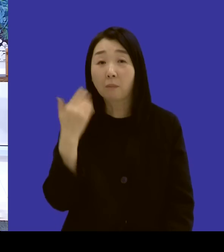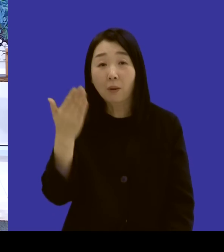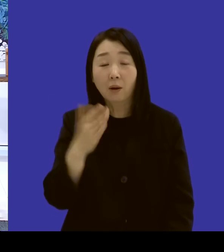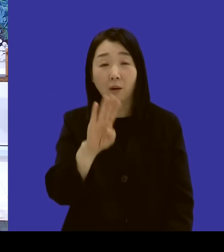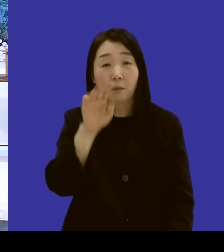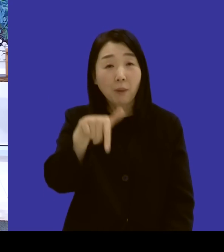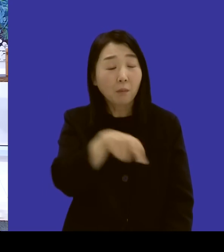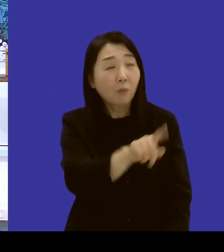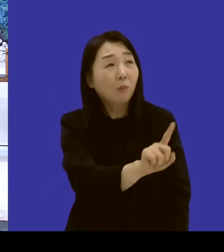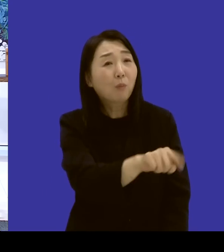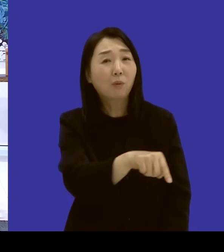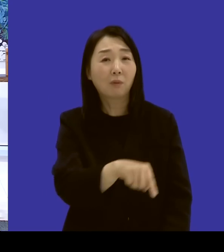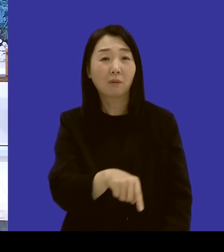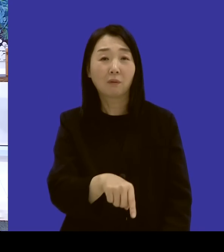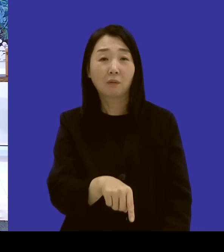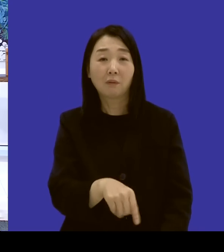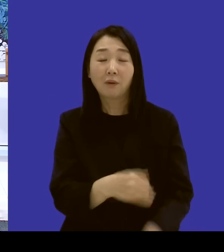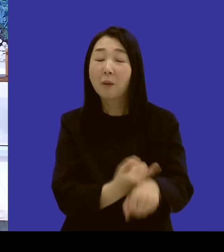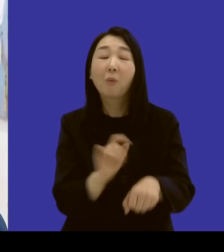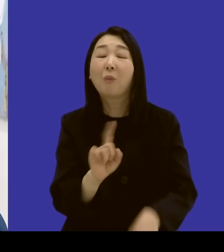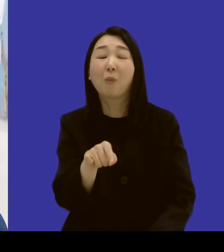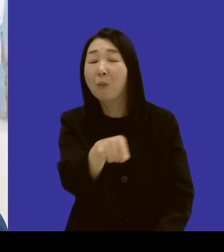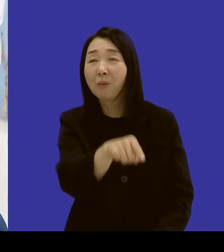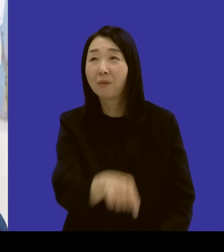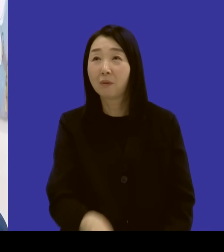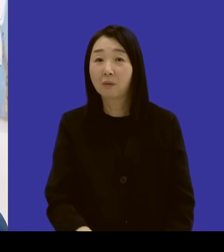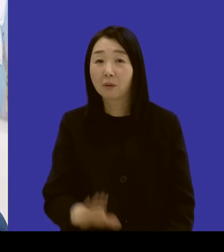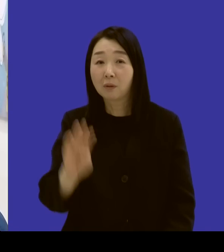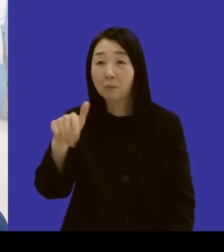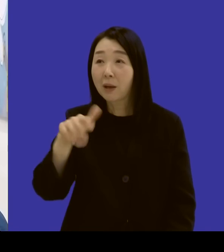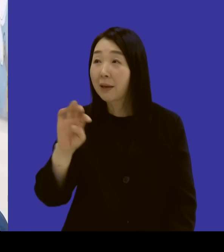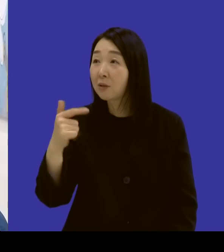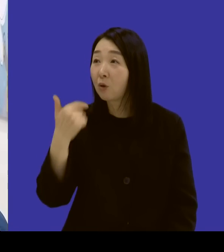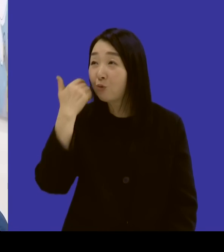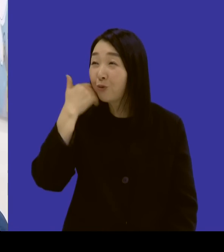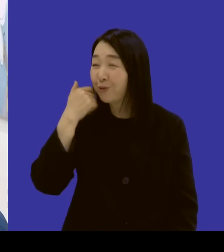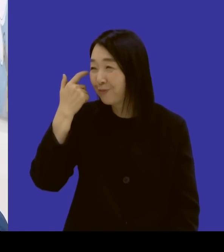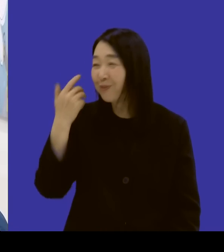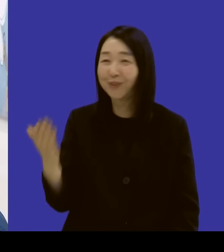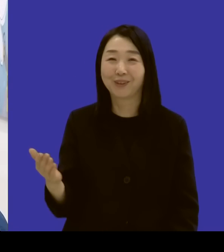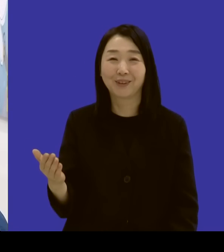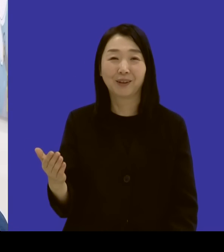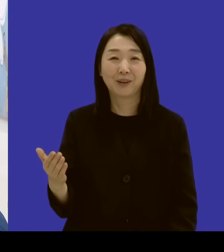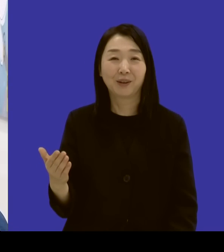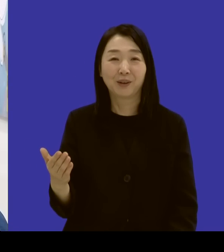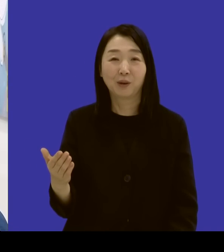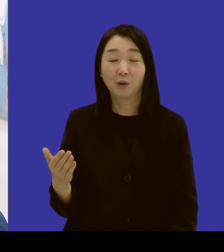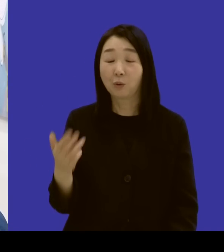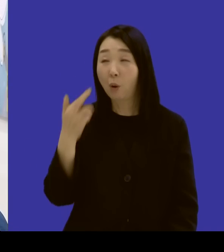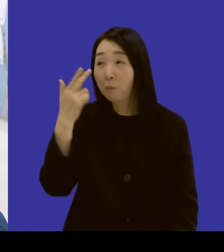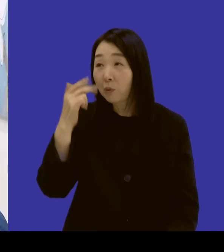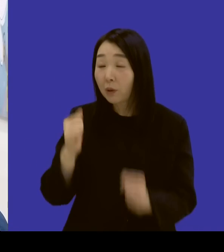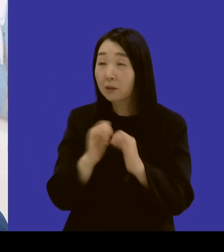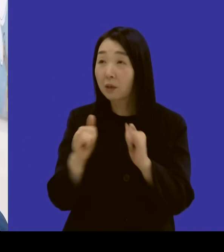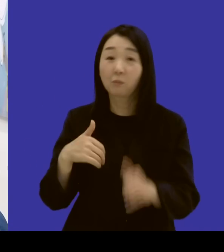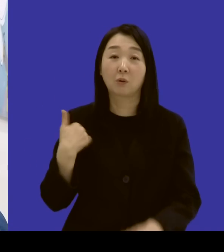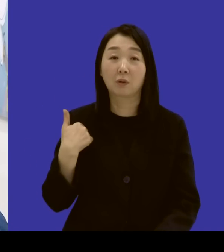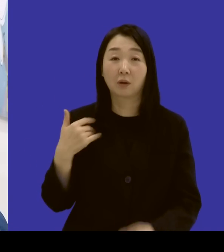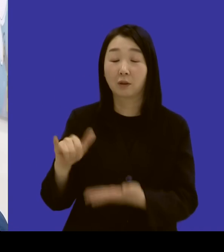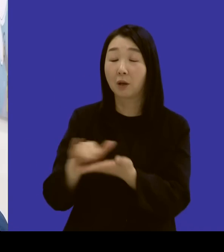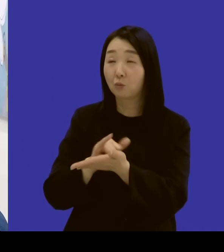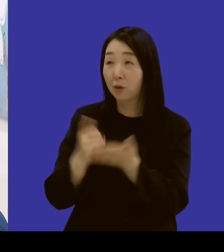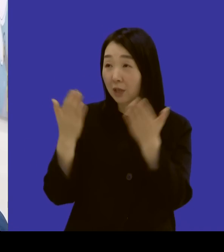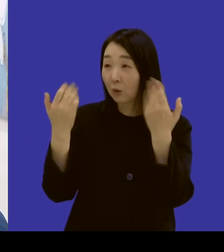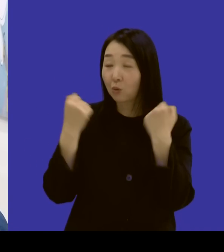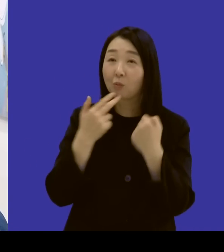백혜선 갔다 아니 뭐 하고 있어요? 그랬더니 목사님 백혜선이 누구예요? 그러신 거예요. 미국에 계신 분이니까 모르. 네. 제가 뉴욕에서 학교를 안 나왔기